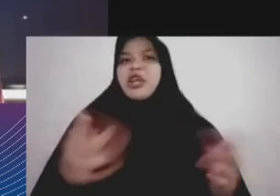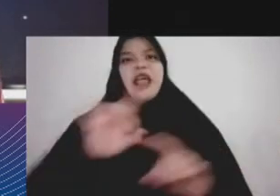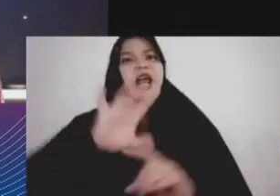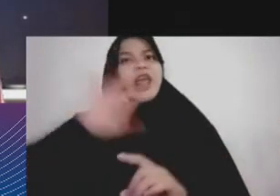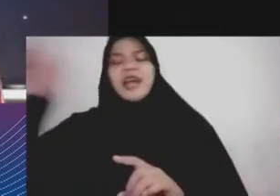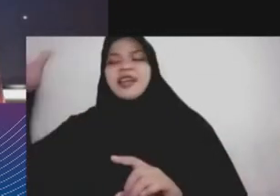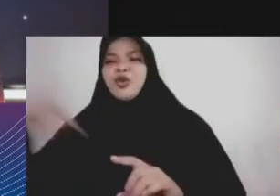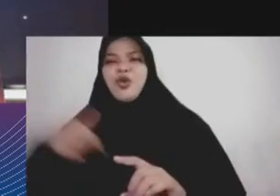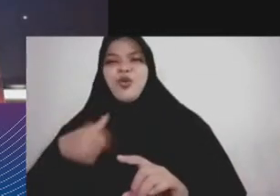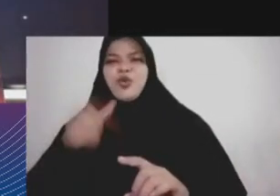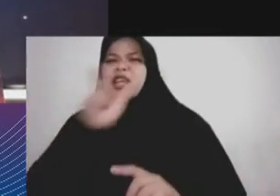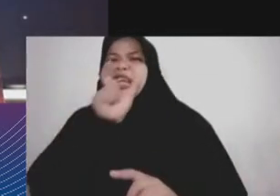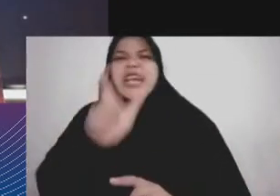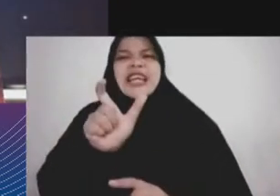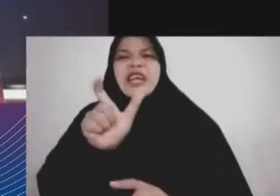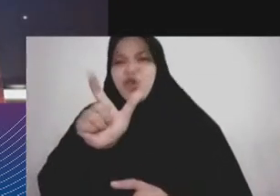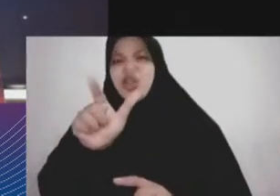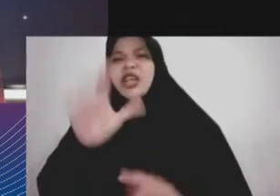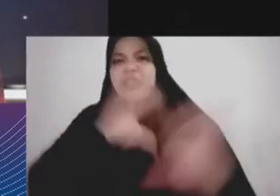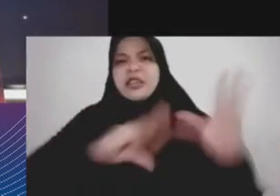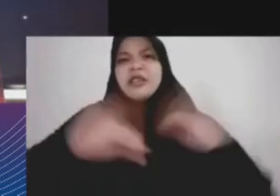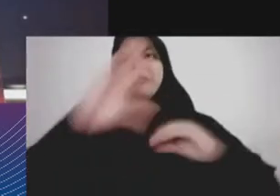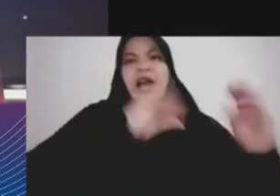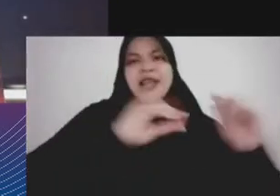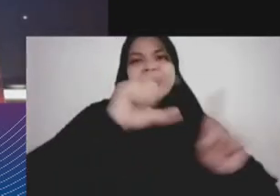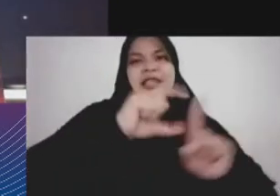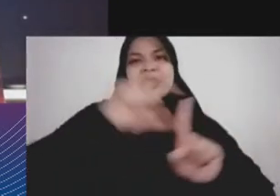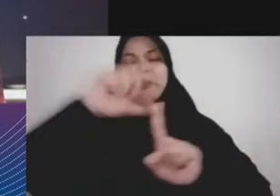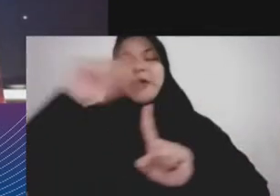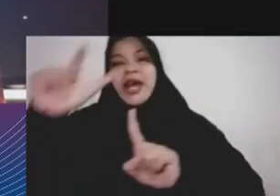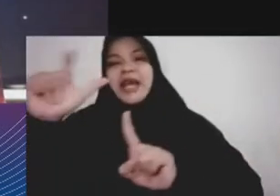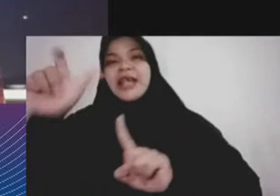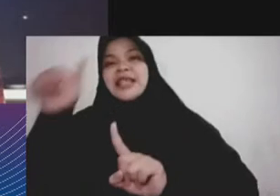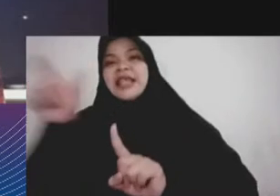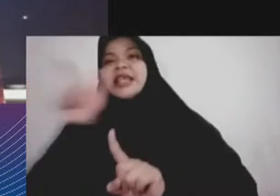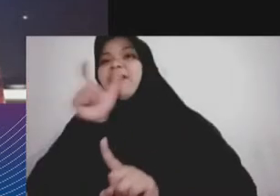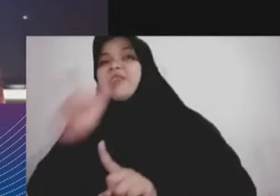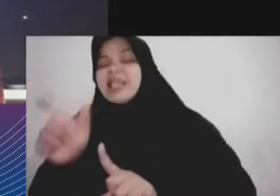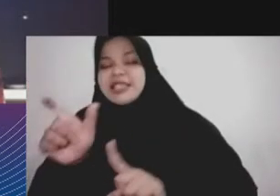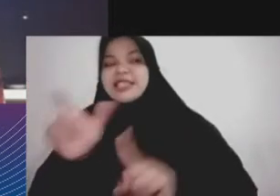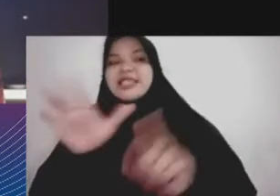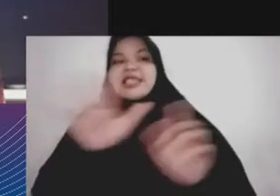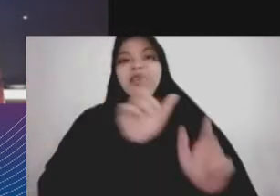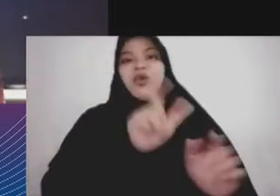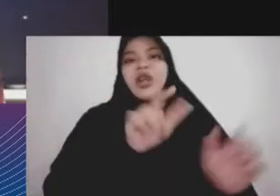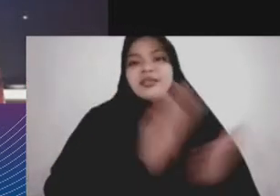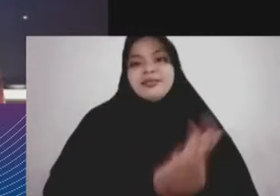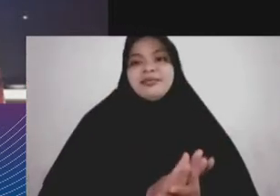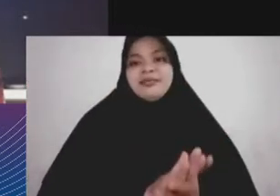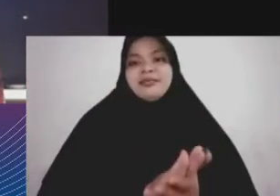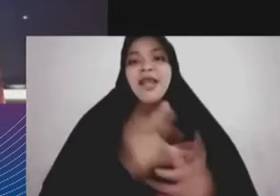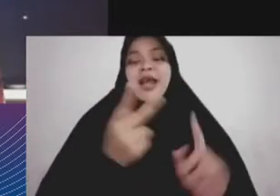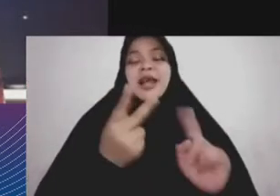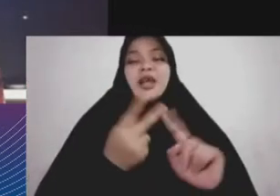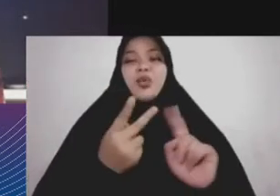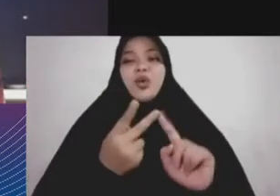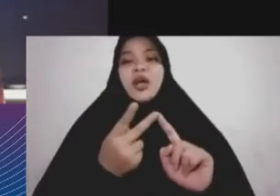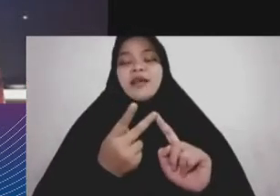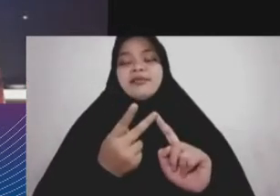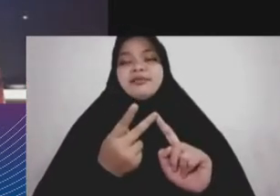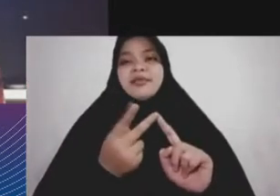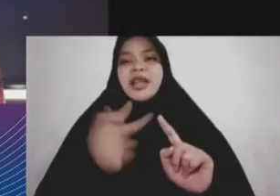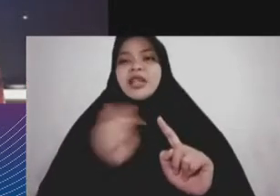juga dibahas di DPR. Nah, pertama tentu definisi dan diksi. Yang kedua ada kayak misalnya